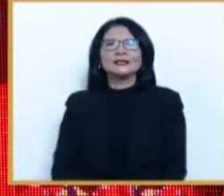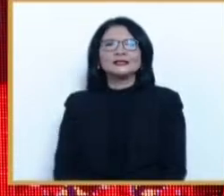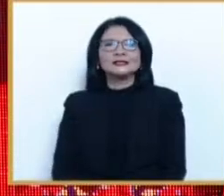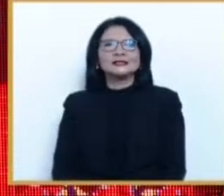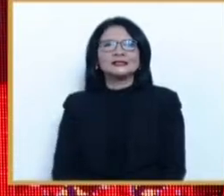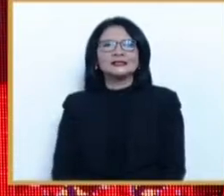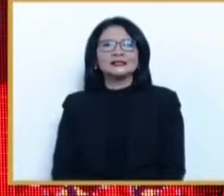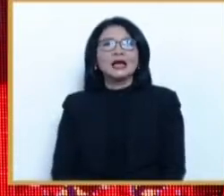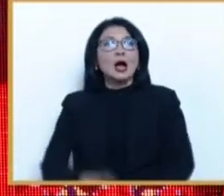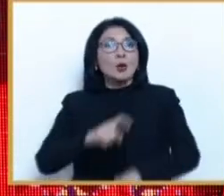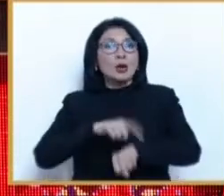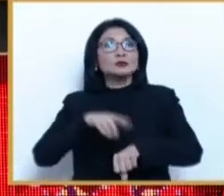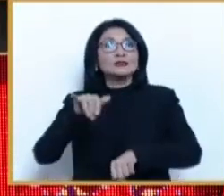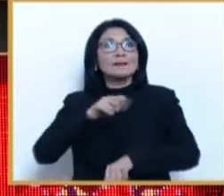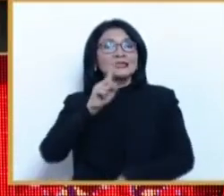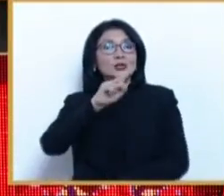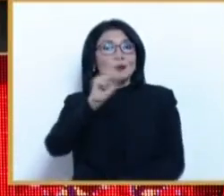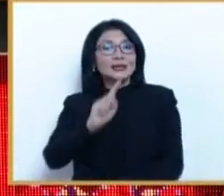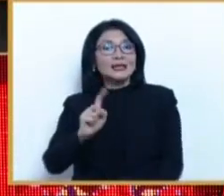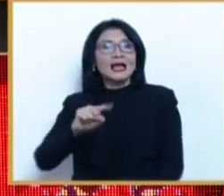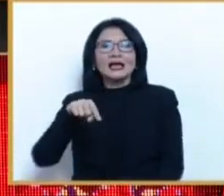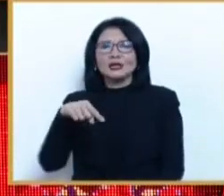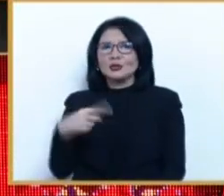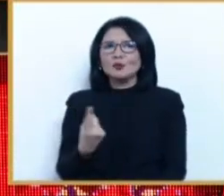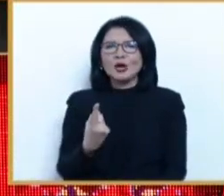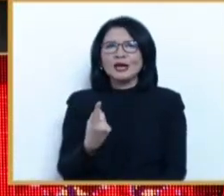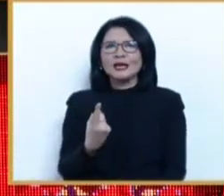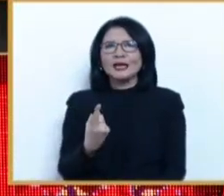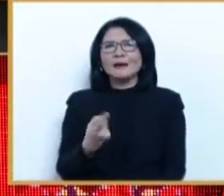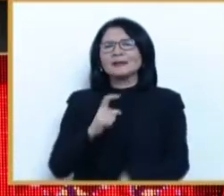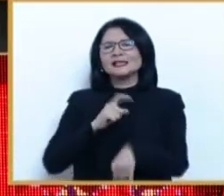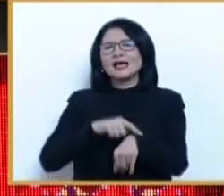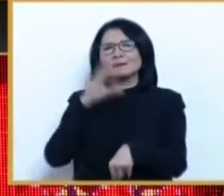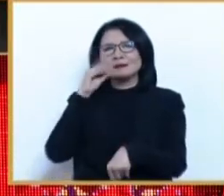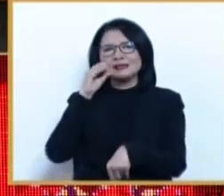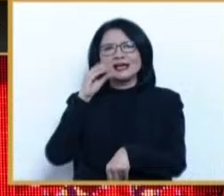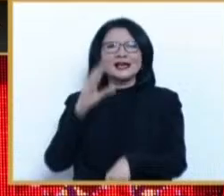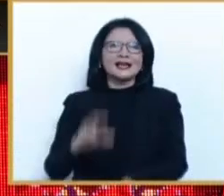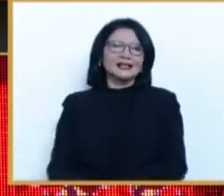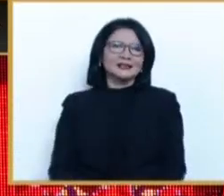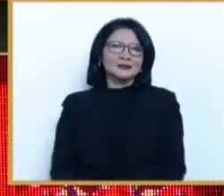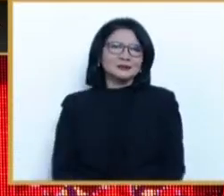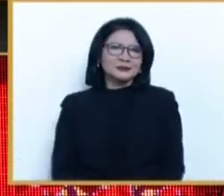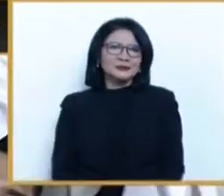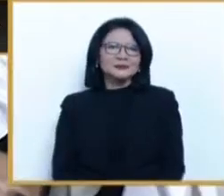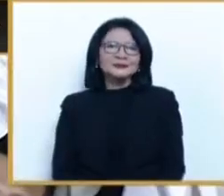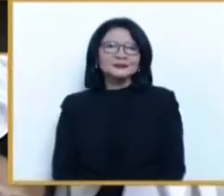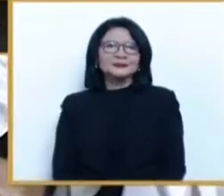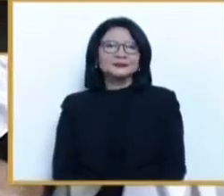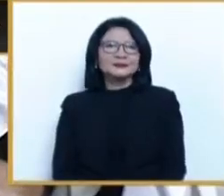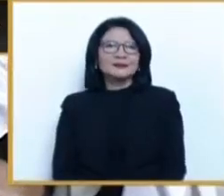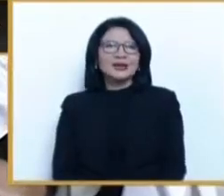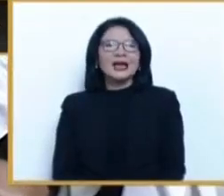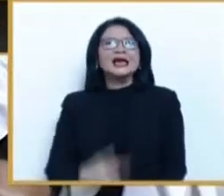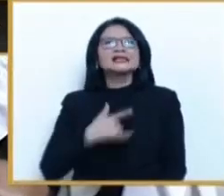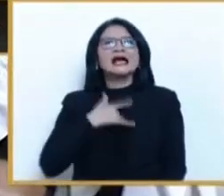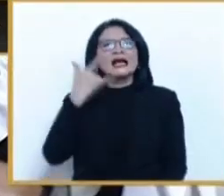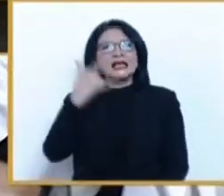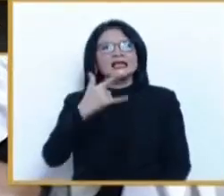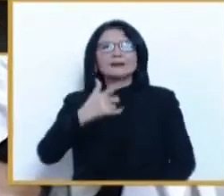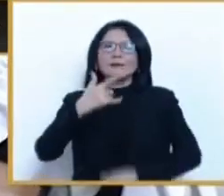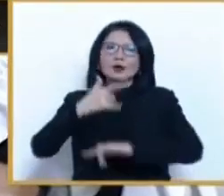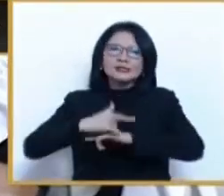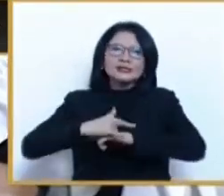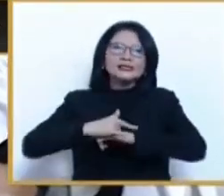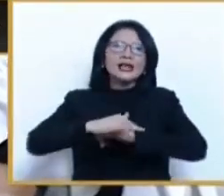3 waktunya sama 1 menit dan akan dimulai sejak anda berbicara untuk itu kami persilakan Bapak saya tetap